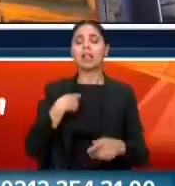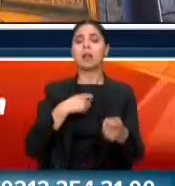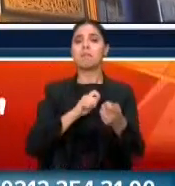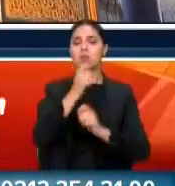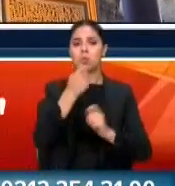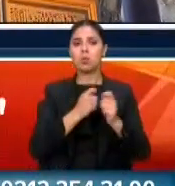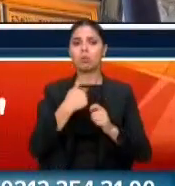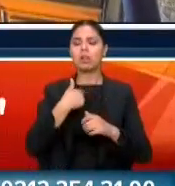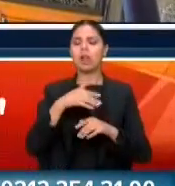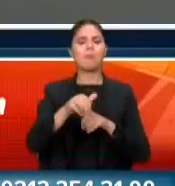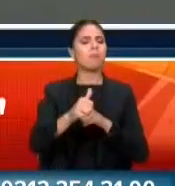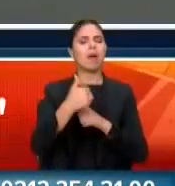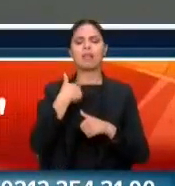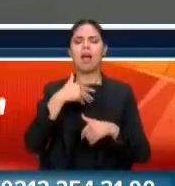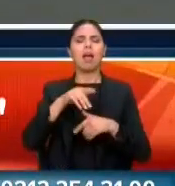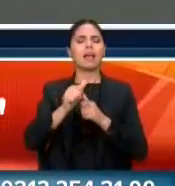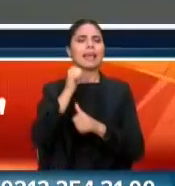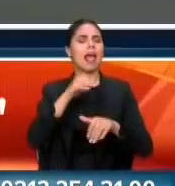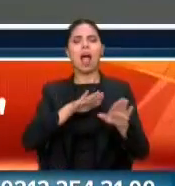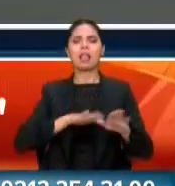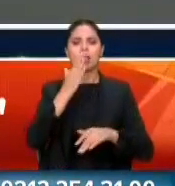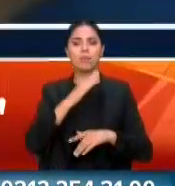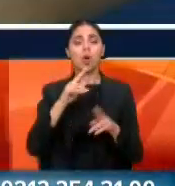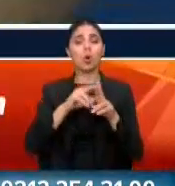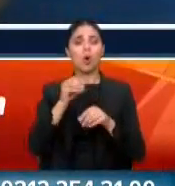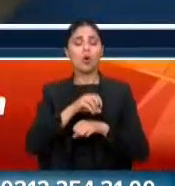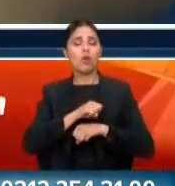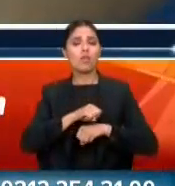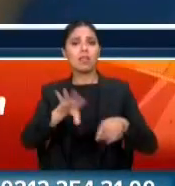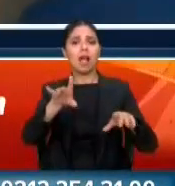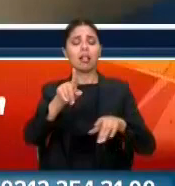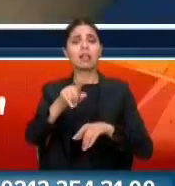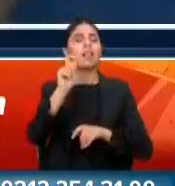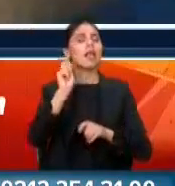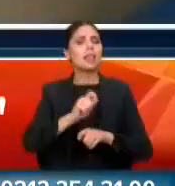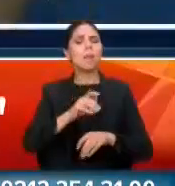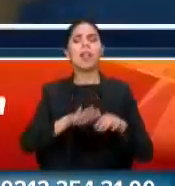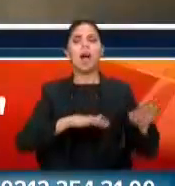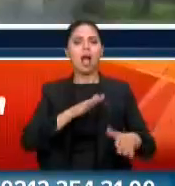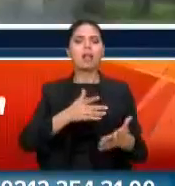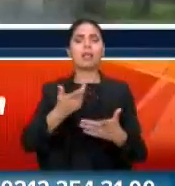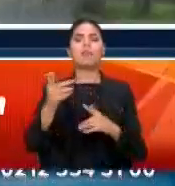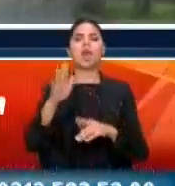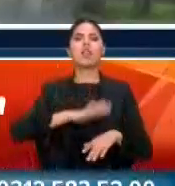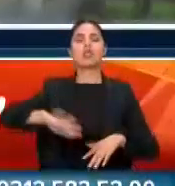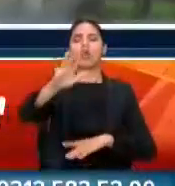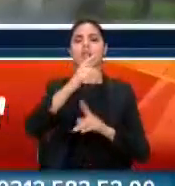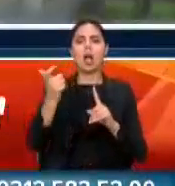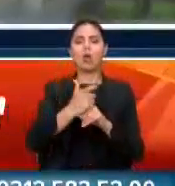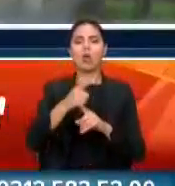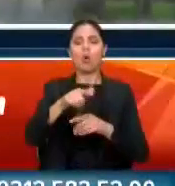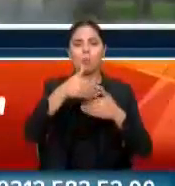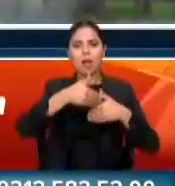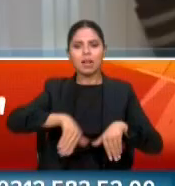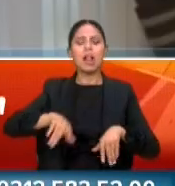kullanmakta tereddüt göstermeyeceğiz. Başkan Erdoğan, koronavirüs salgını sırasında atılan adımlara, sosyal koruma kalkanıyla verilen